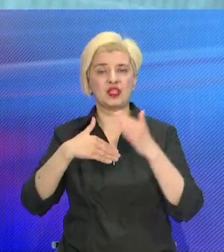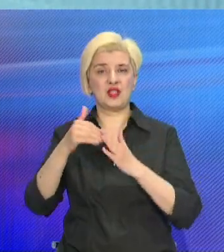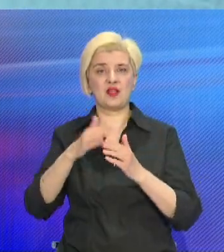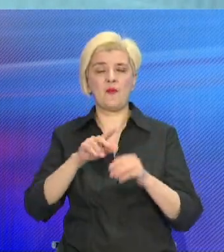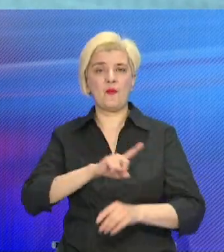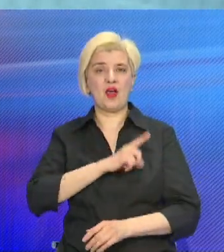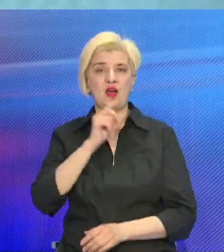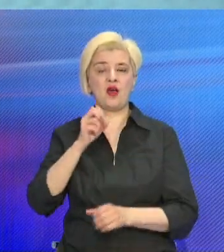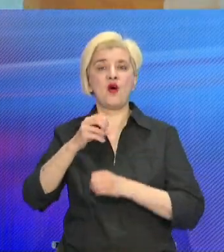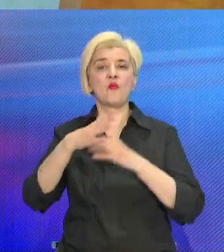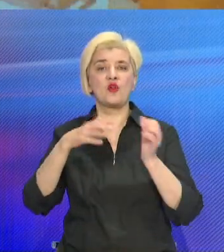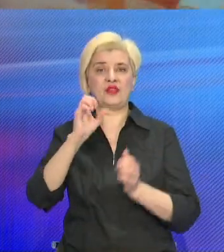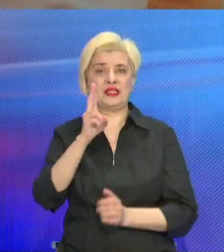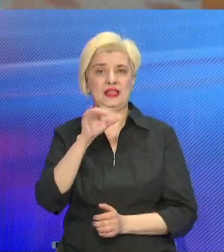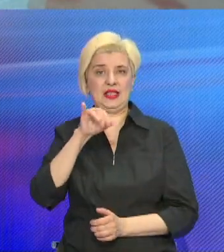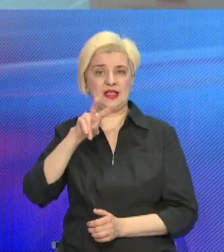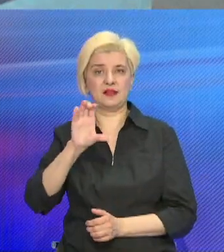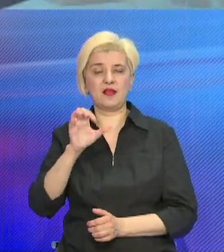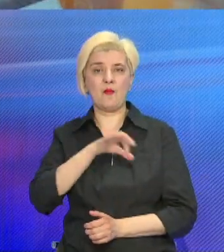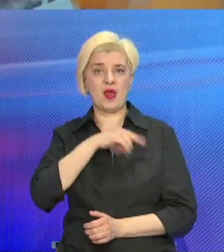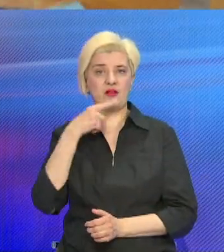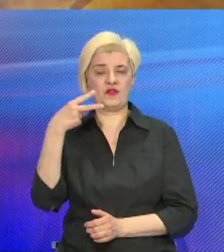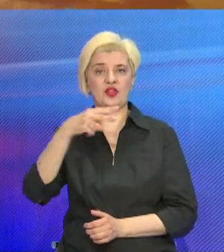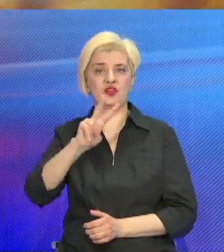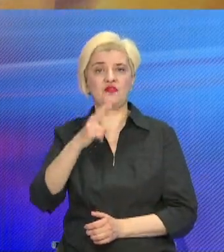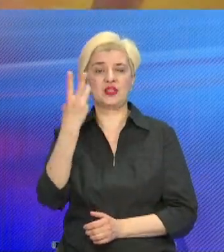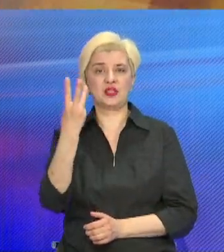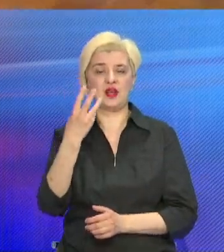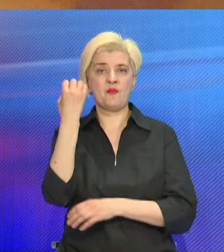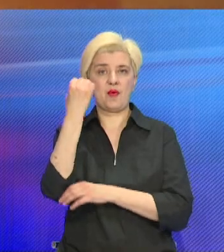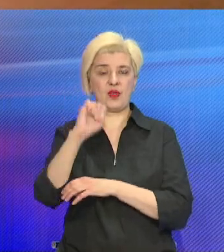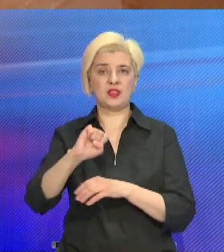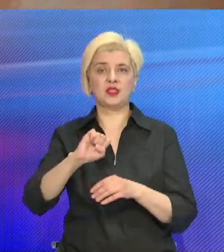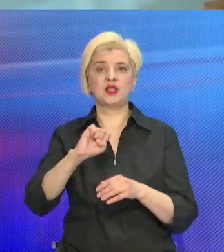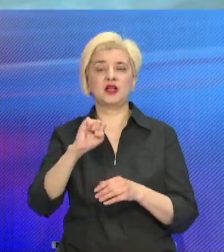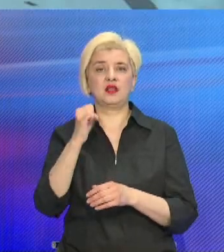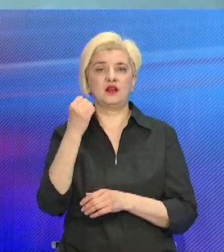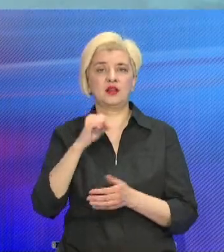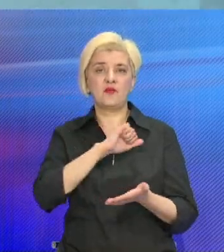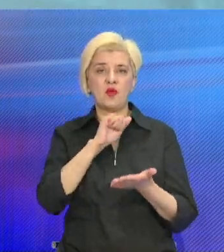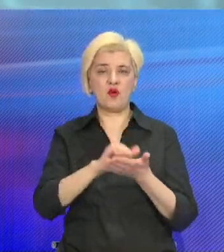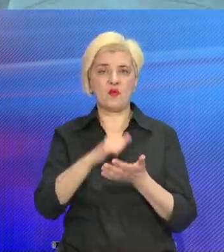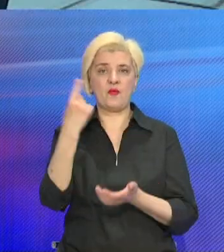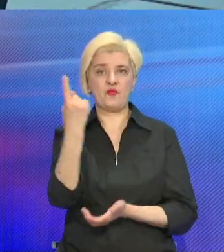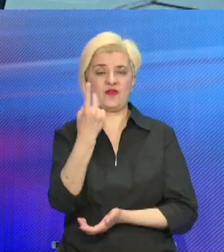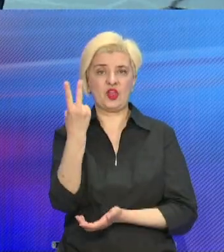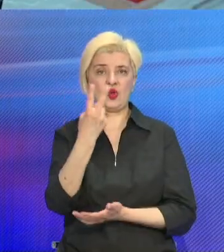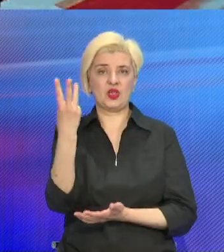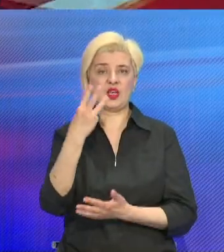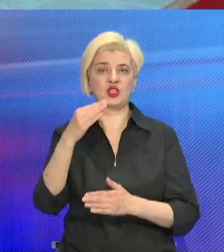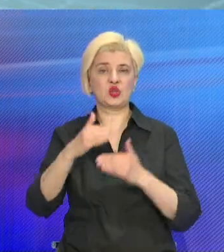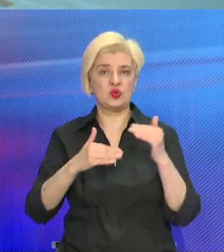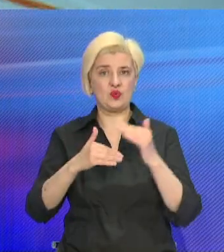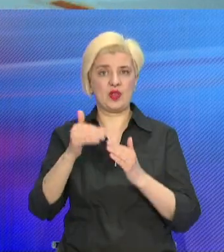«Профскілз Беларусь-2023». Пераможцы, уладальнікі дыпломаў 1-й, 2-й і 3-й ступені будуць залічаны ў ВНУ